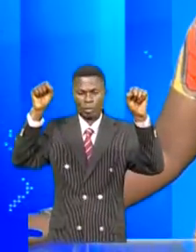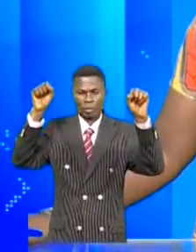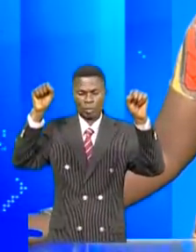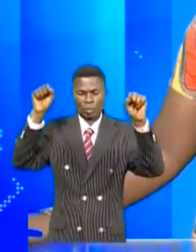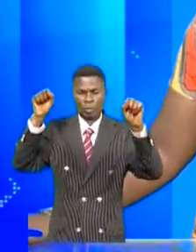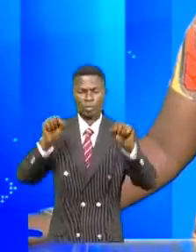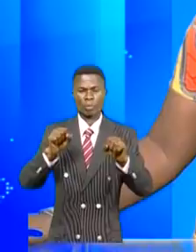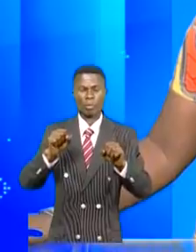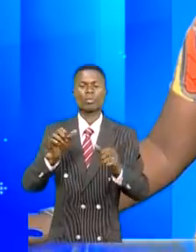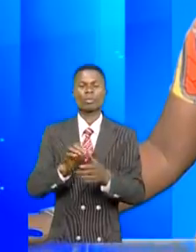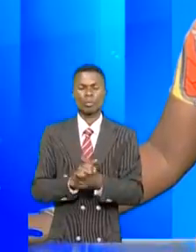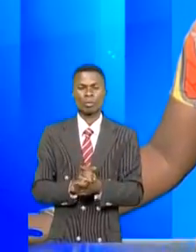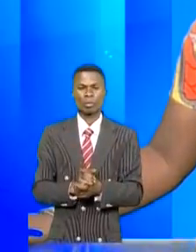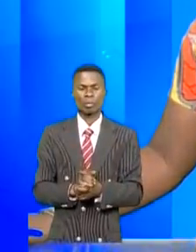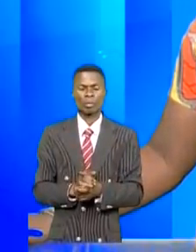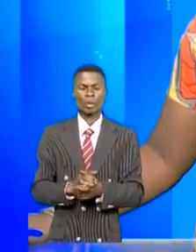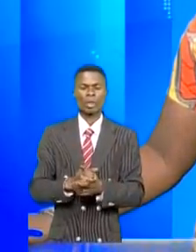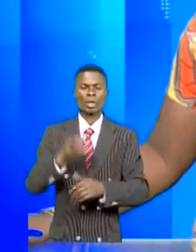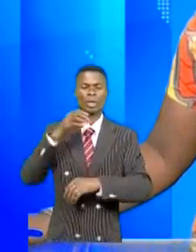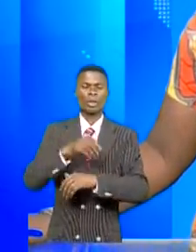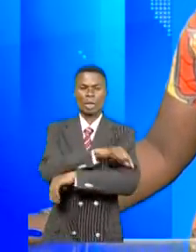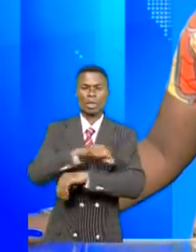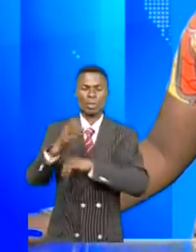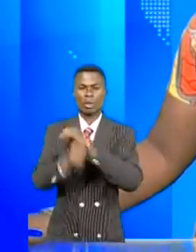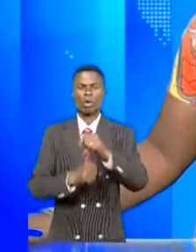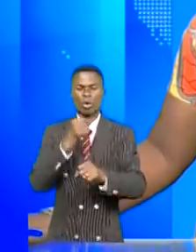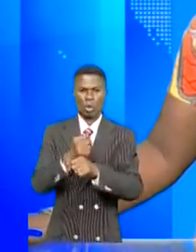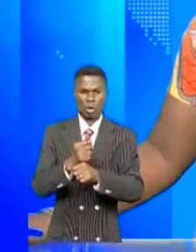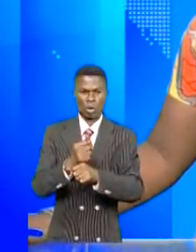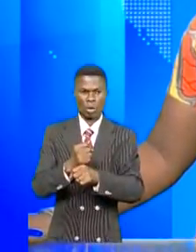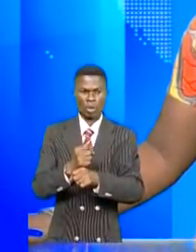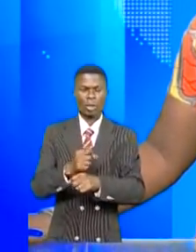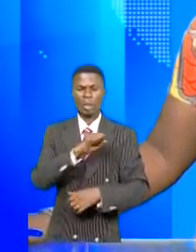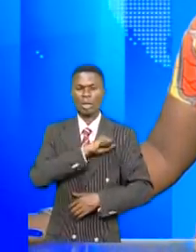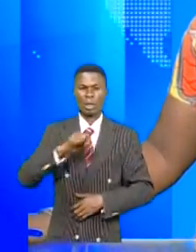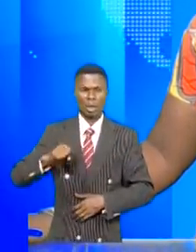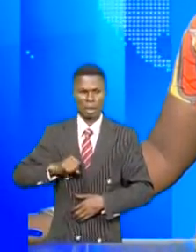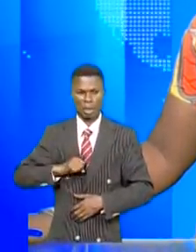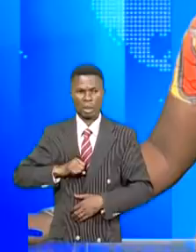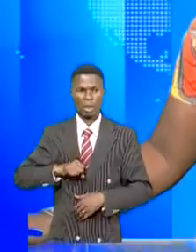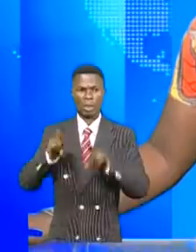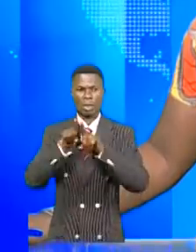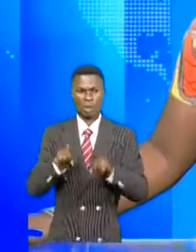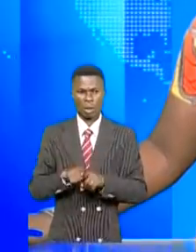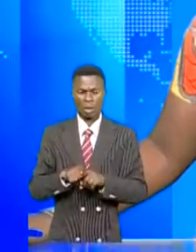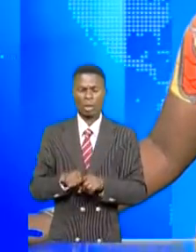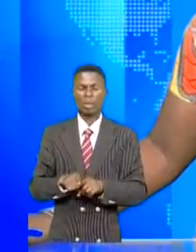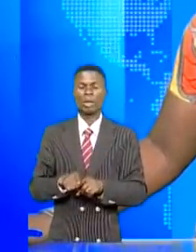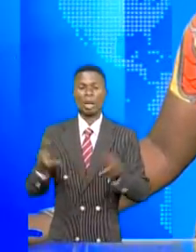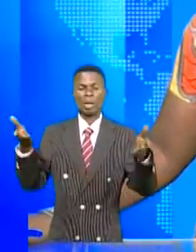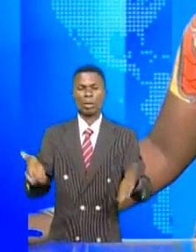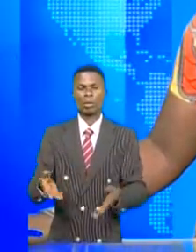des chambres d'âge, du bureau d'âge du Sénat étaient honorés par